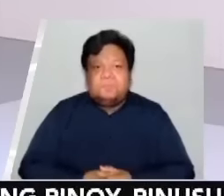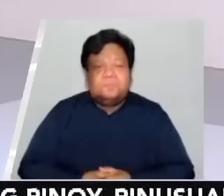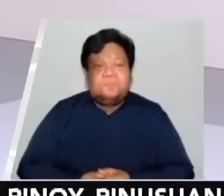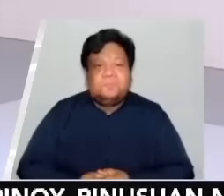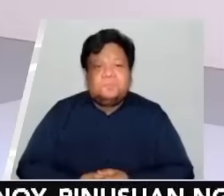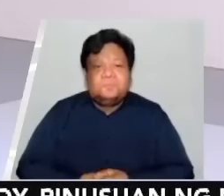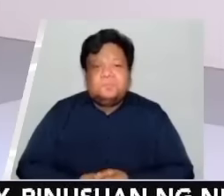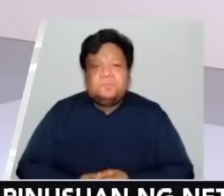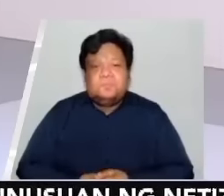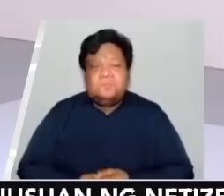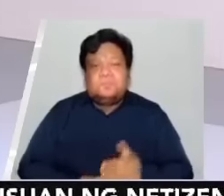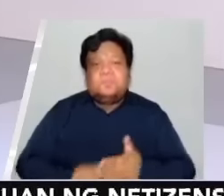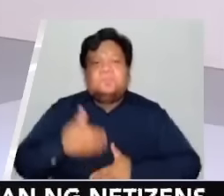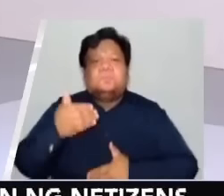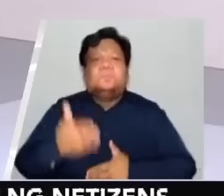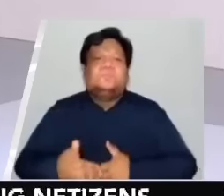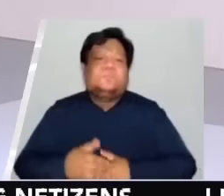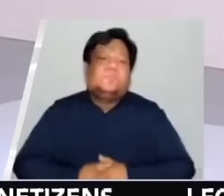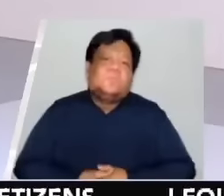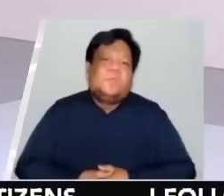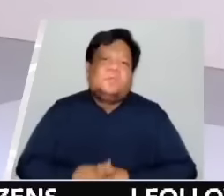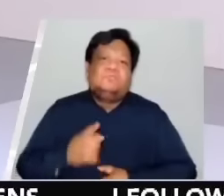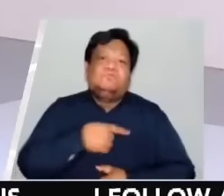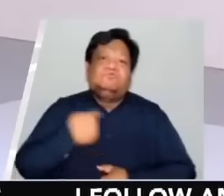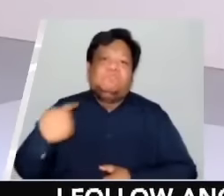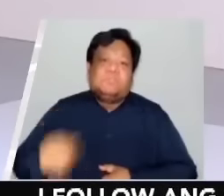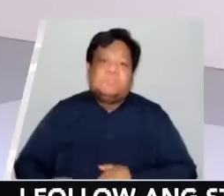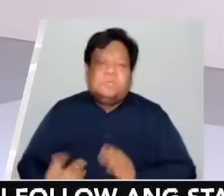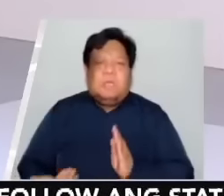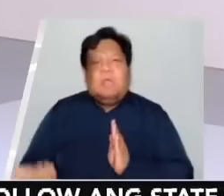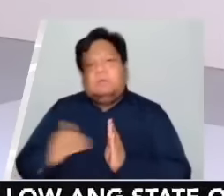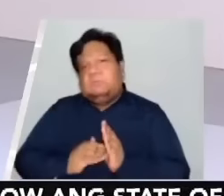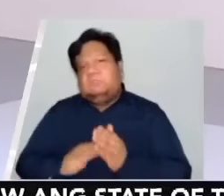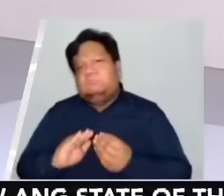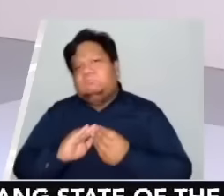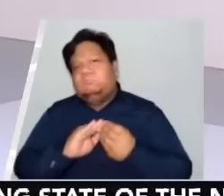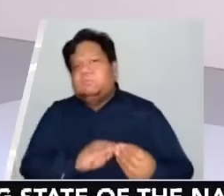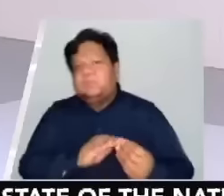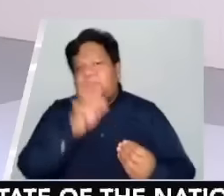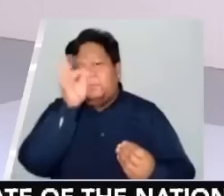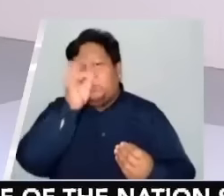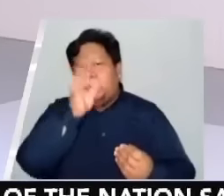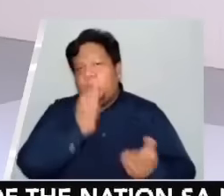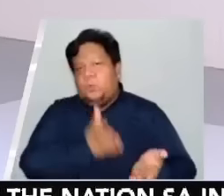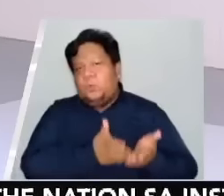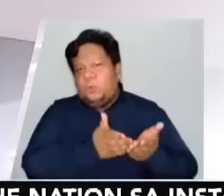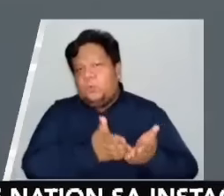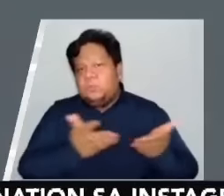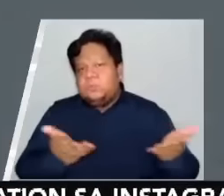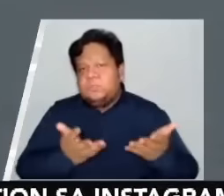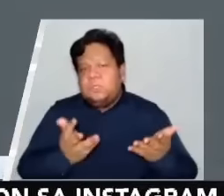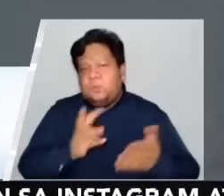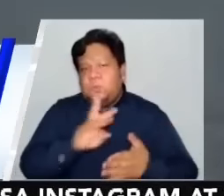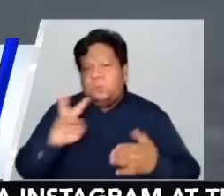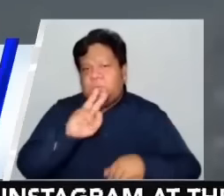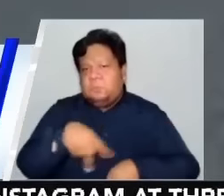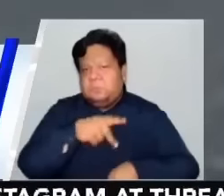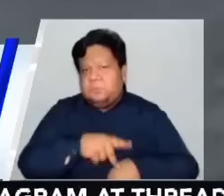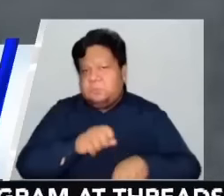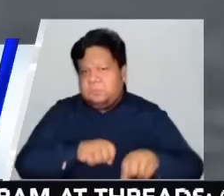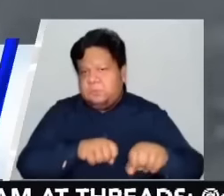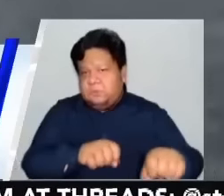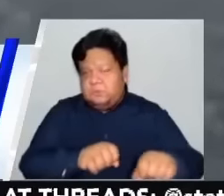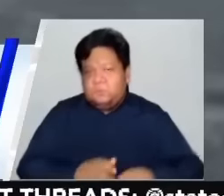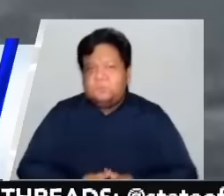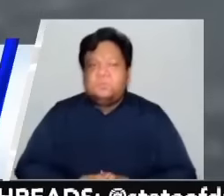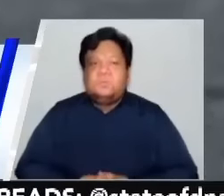Nangharas na naman ang China sa mga mangingislang Pinoy sa West Philippine Sea kahit pa masama ang panahon. Nilapitan ng helicopter ng China ang